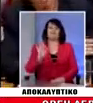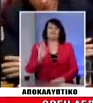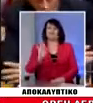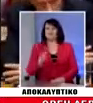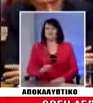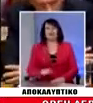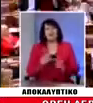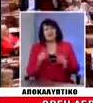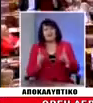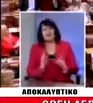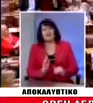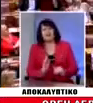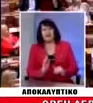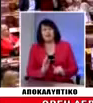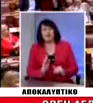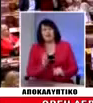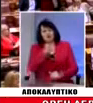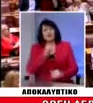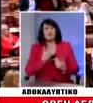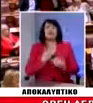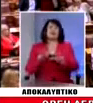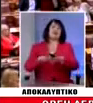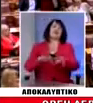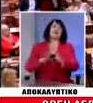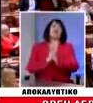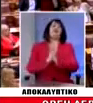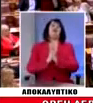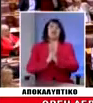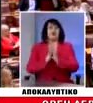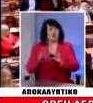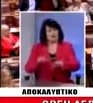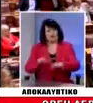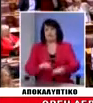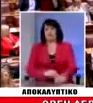κύριε Λεβέντη. Παρακαλώ. Κύριε Λεβέντη, καθίστε κάτω. Κύριε Λεβέντη.